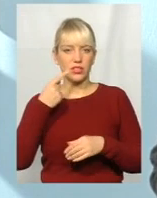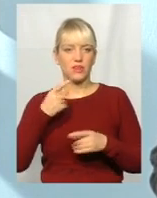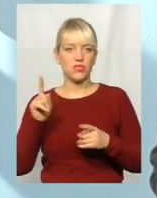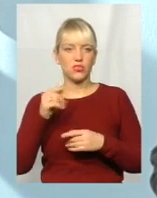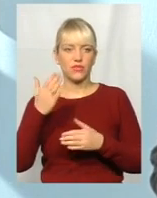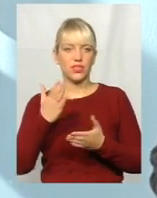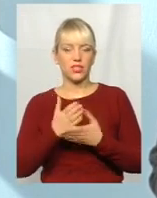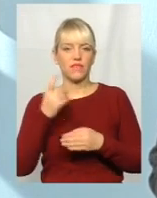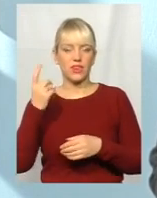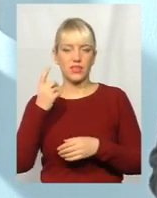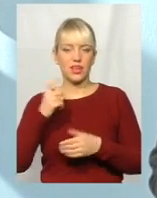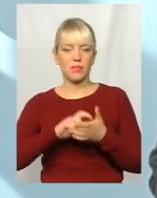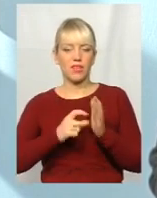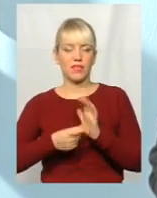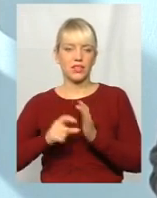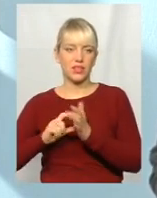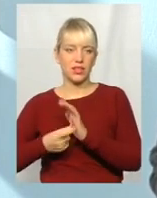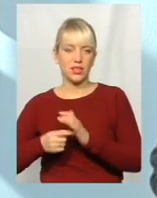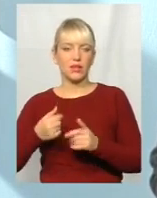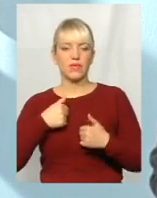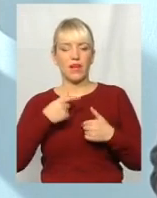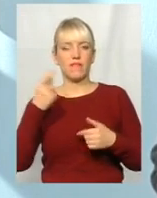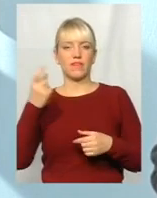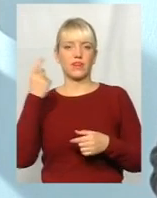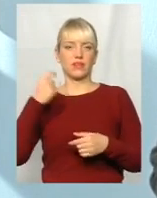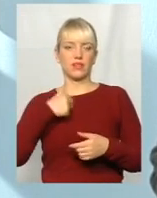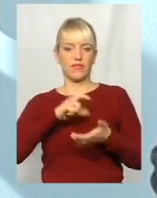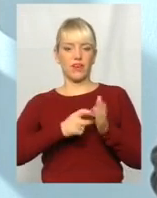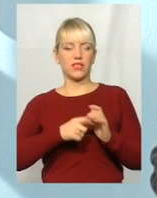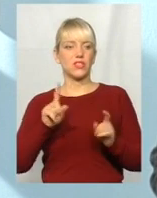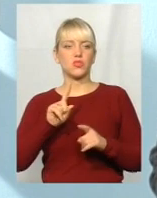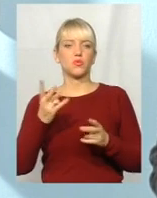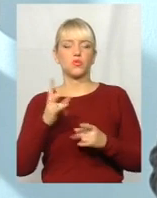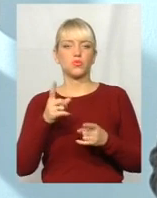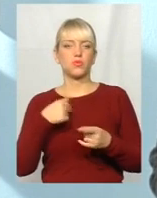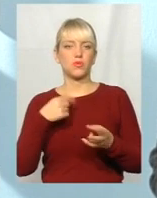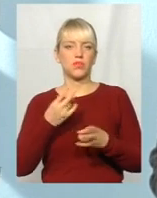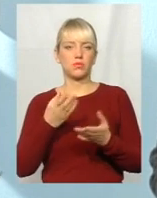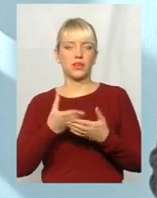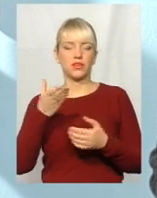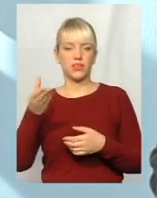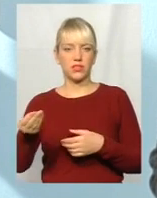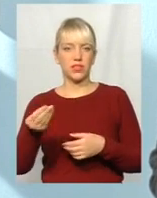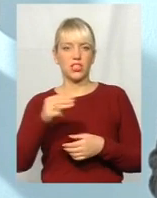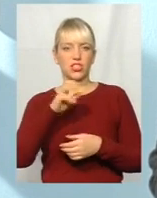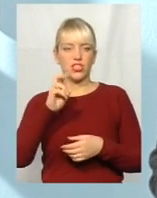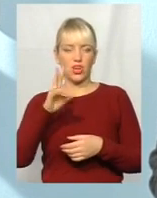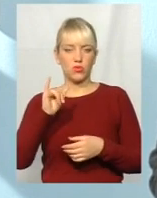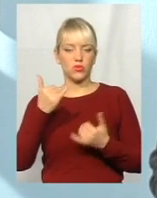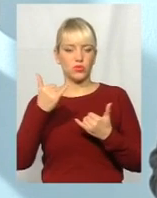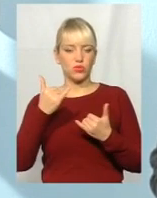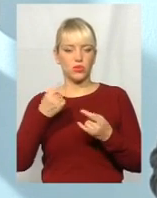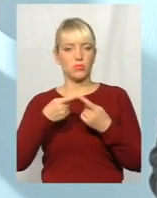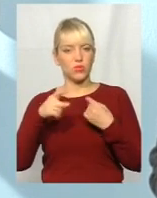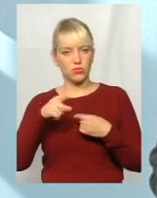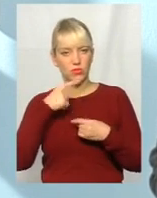є власниками квартир. І люди говорили, я власник квартири, за що я маю платити ЖЕКу? На сьогодні законодавець змінив підхід, і